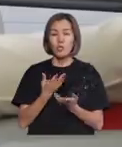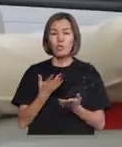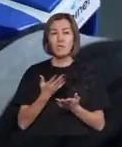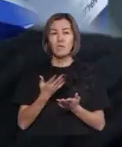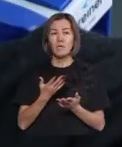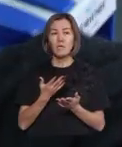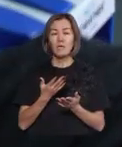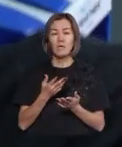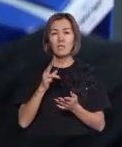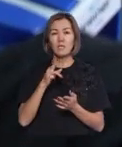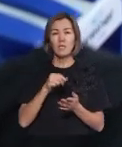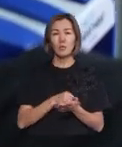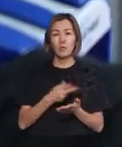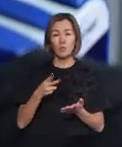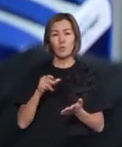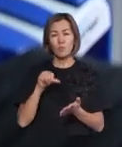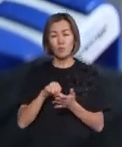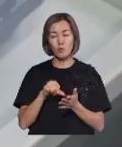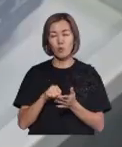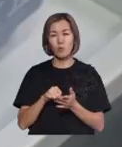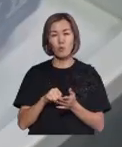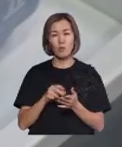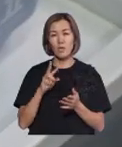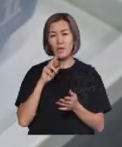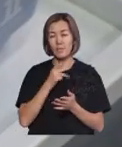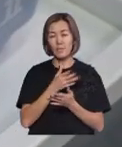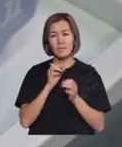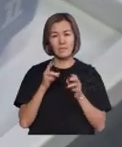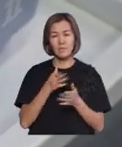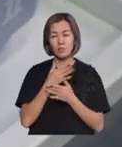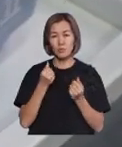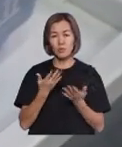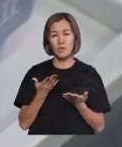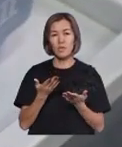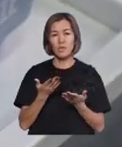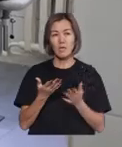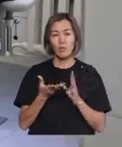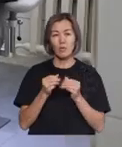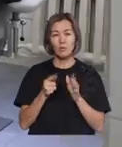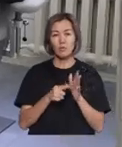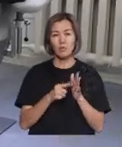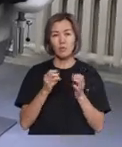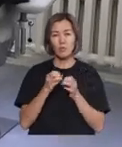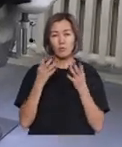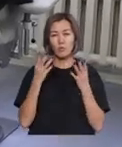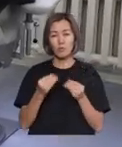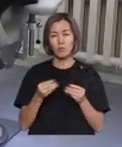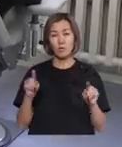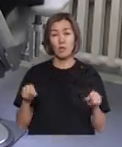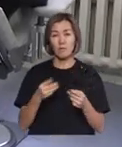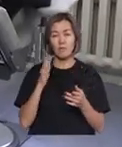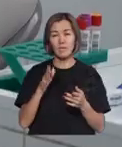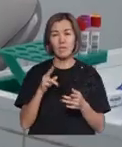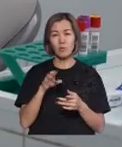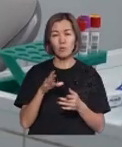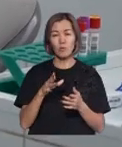Іс жүзінде тұрақты қан тапсырумен бірдей. Жанама әсері жоқ. Ал донорлық материалдың көлемі 7-10 күн ішінде қалпына келеді екен.